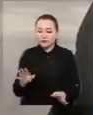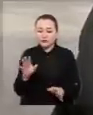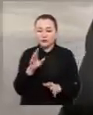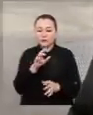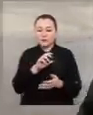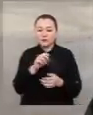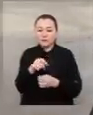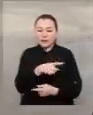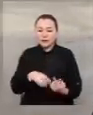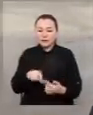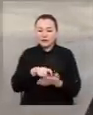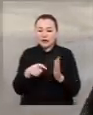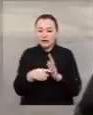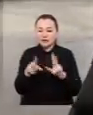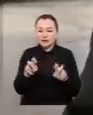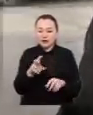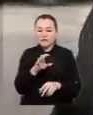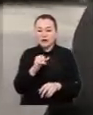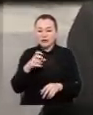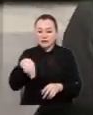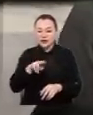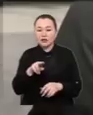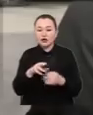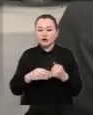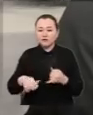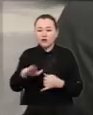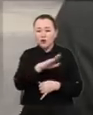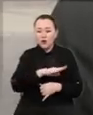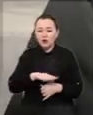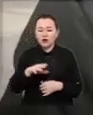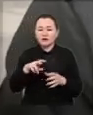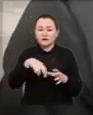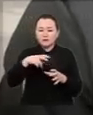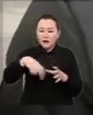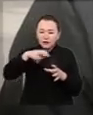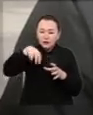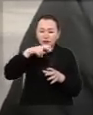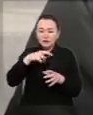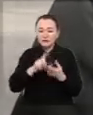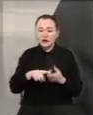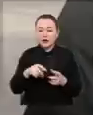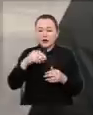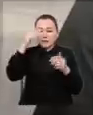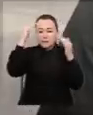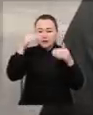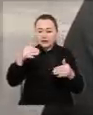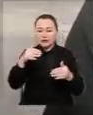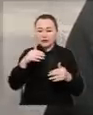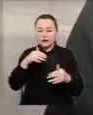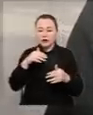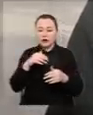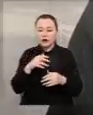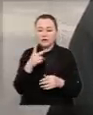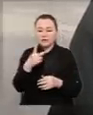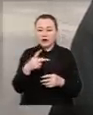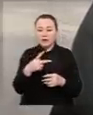бизнес-классу. Также и фасад, двор весь серый, подъезды, потолки... Небольшой, 2